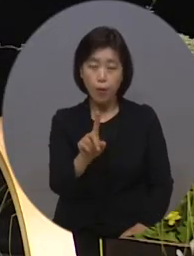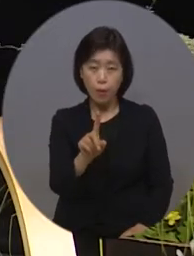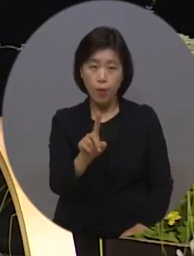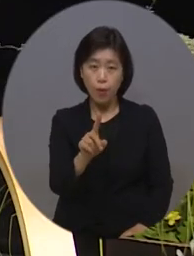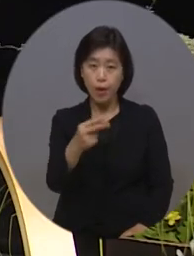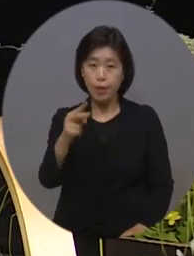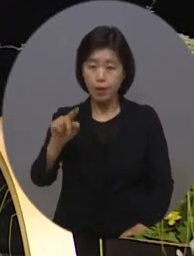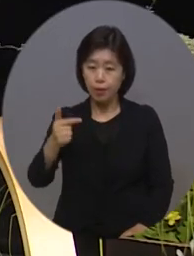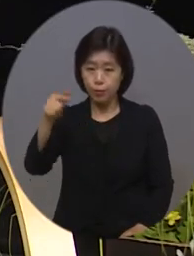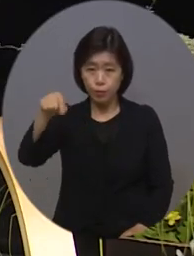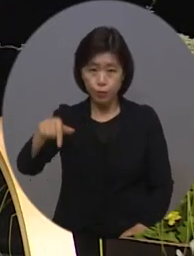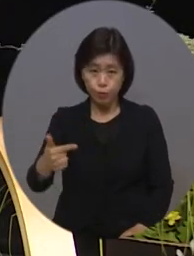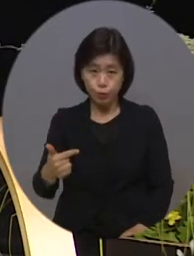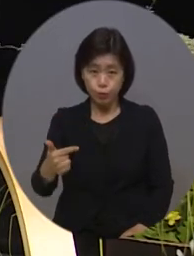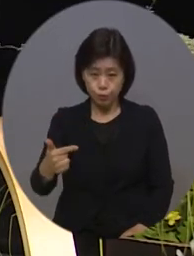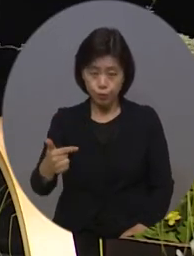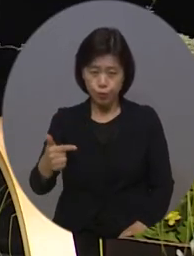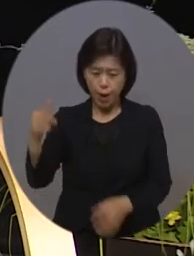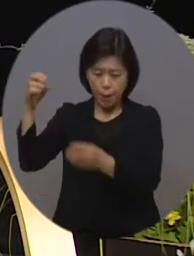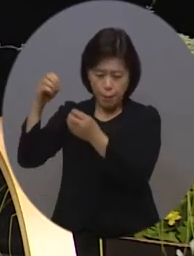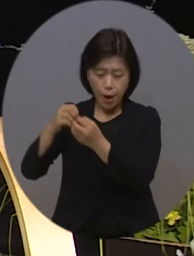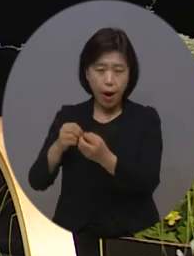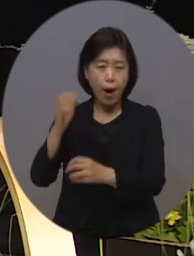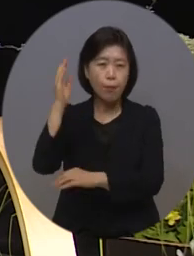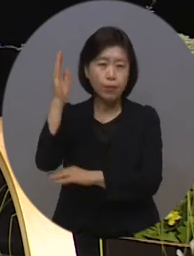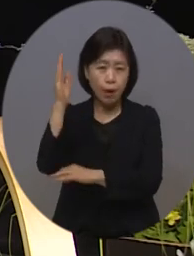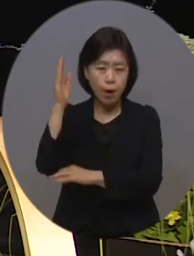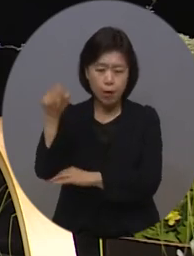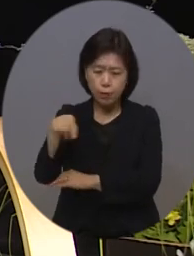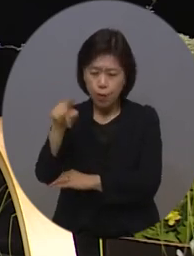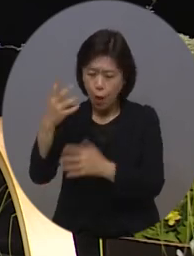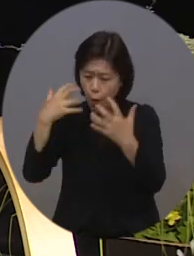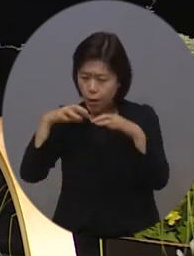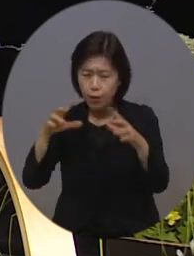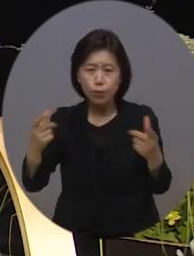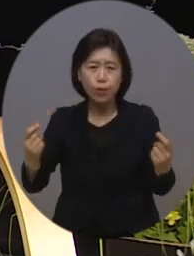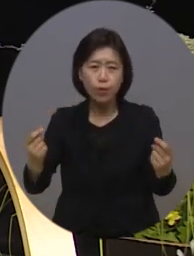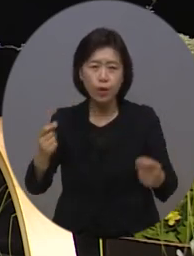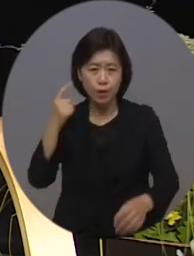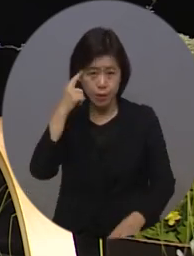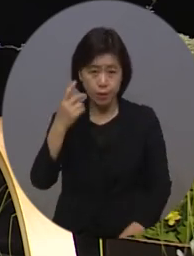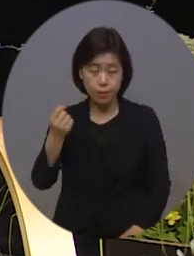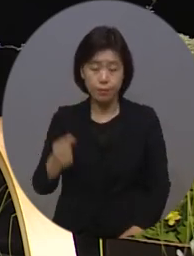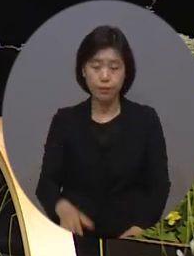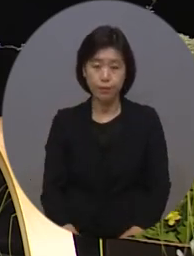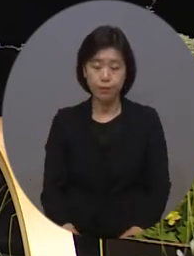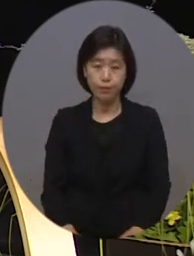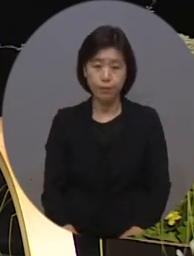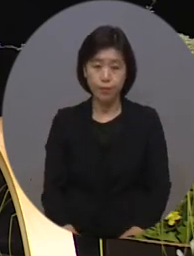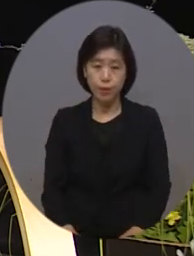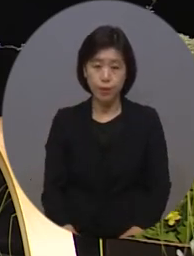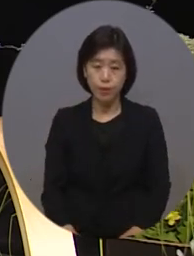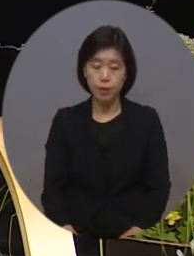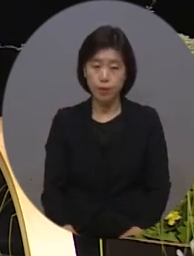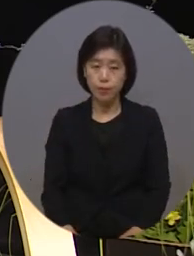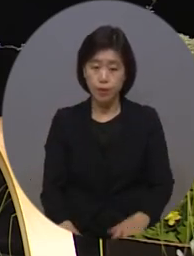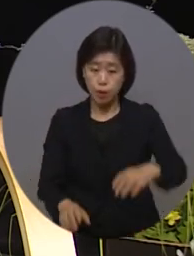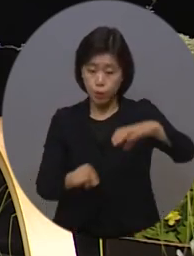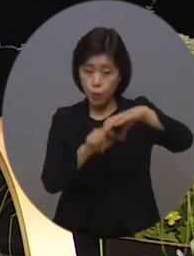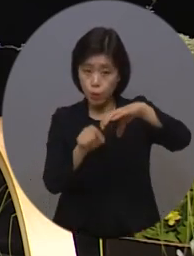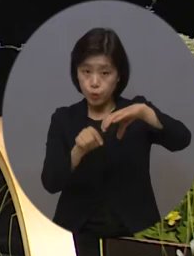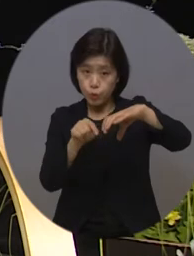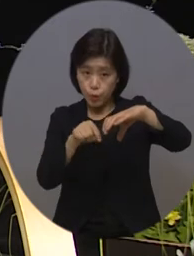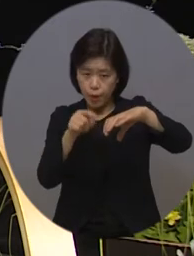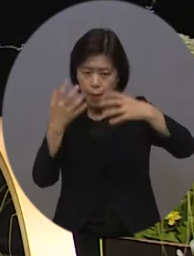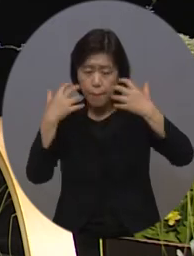쑥 한 자루를 다 먹고 100일간 햇볕을 보지 않으면 사람이 될 수 있었지만 이를